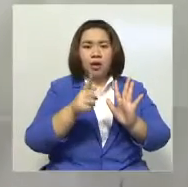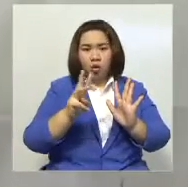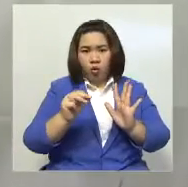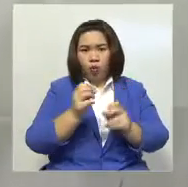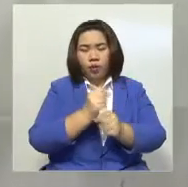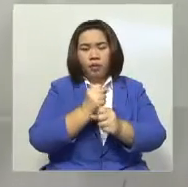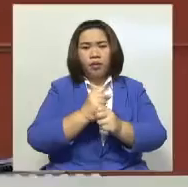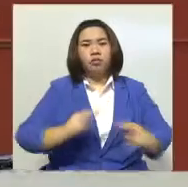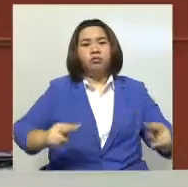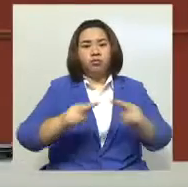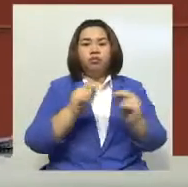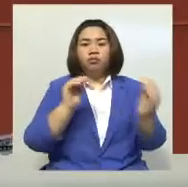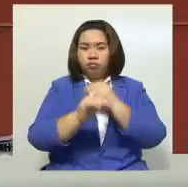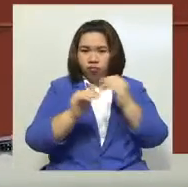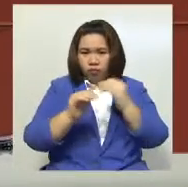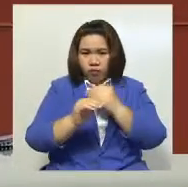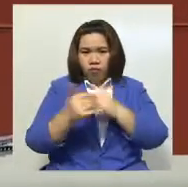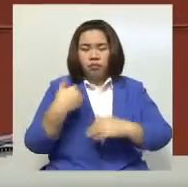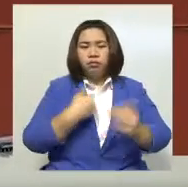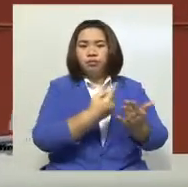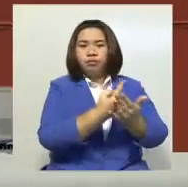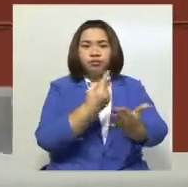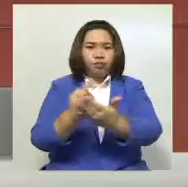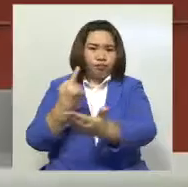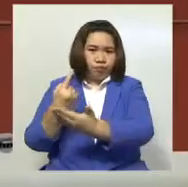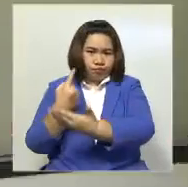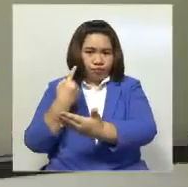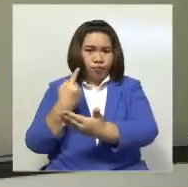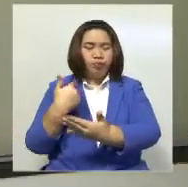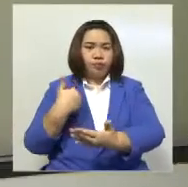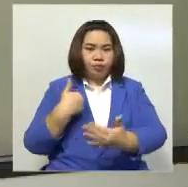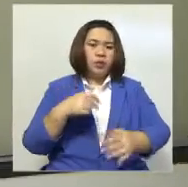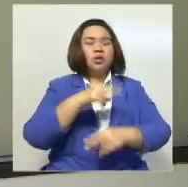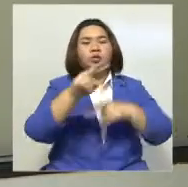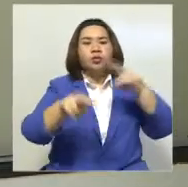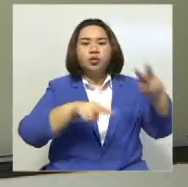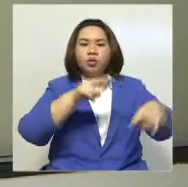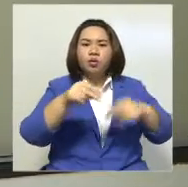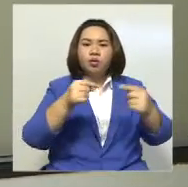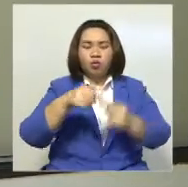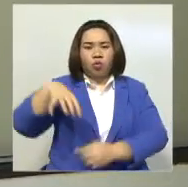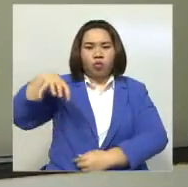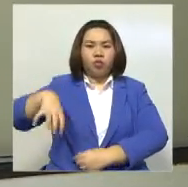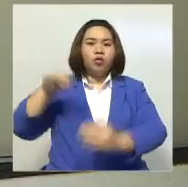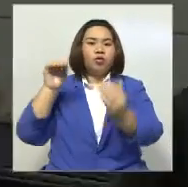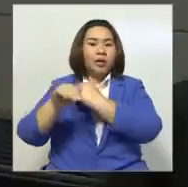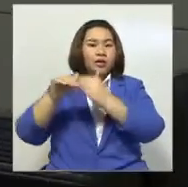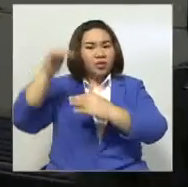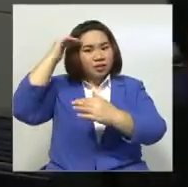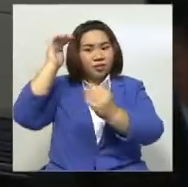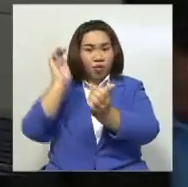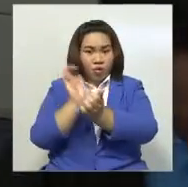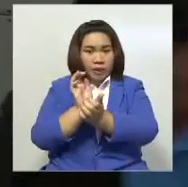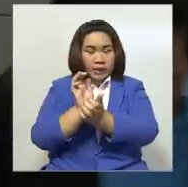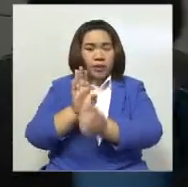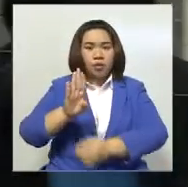ฐมนตรีว่าการกระทรวงคมนาคมรวมถึงผู้แทนจากหน่วยงานที่เกี่ยวข้องตรวจเยี่ยมกองบังคับการตำรวจจราจรนะครับหรือว่าบก